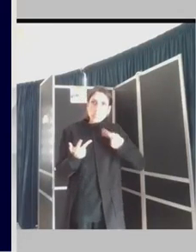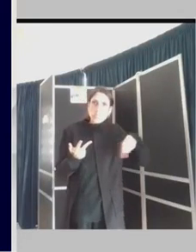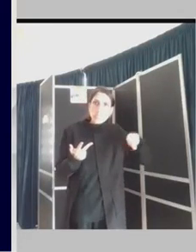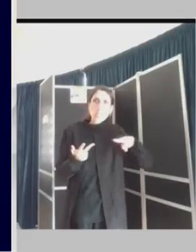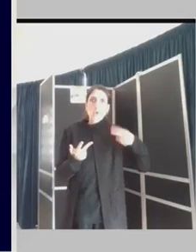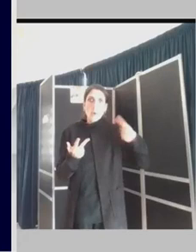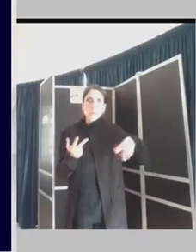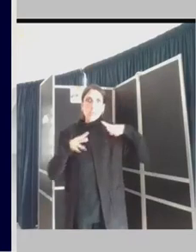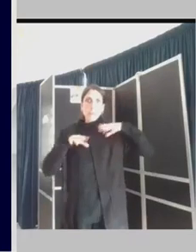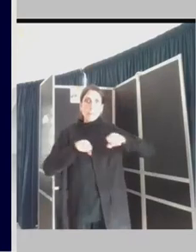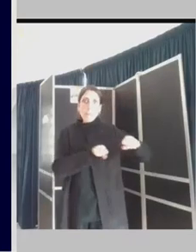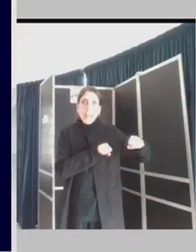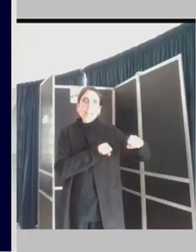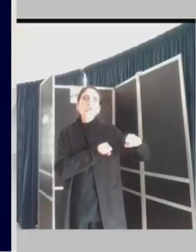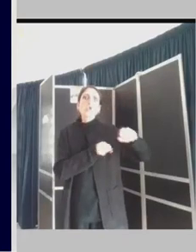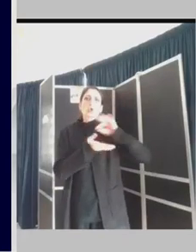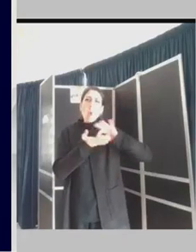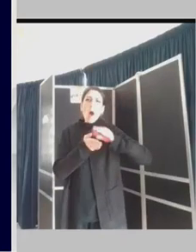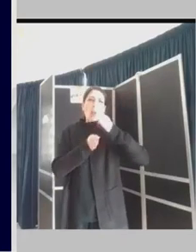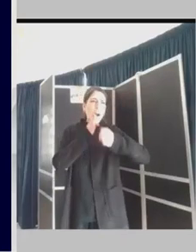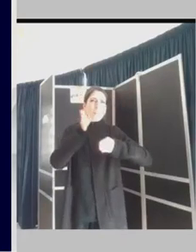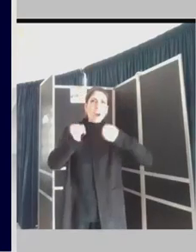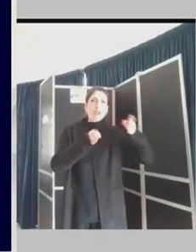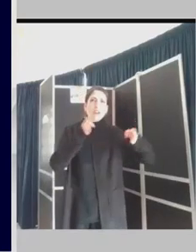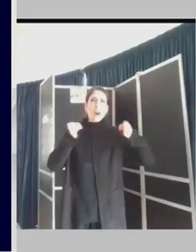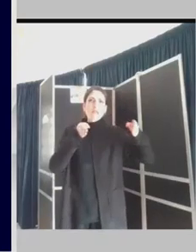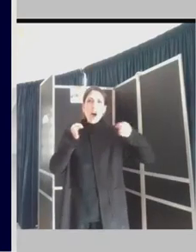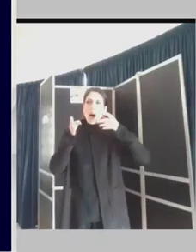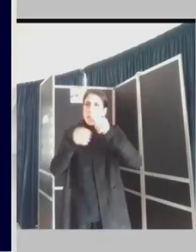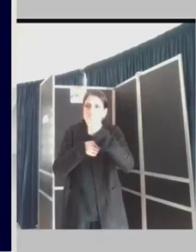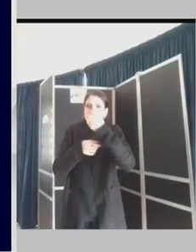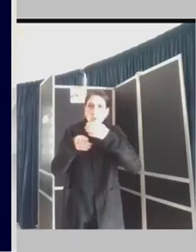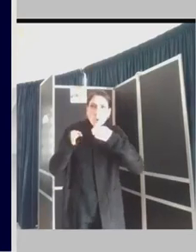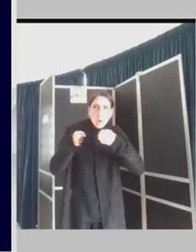fanno scuola per scuola, io penso che qualche risultatino lo otterremo.